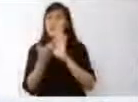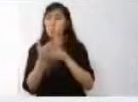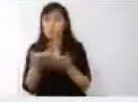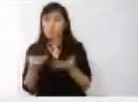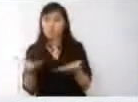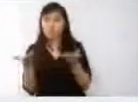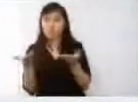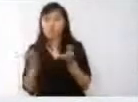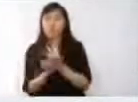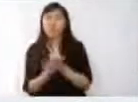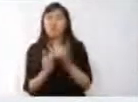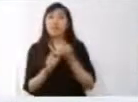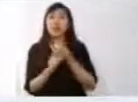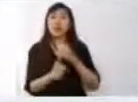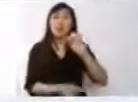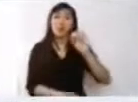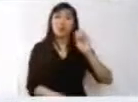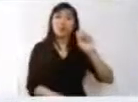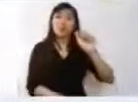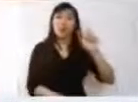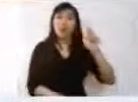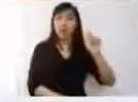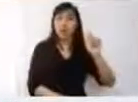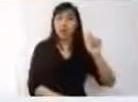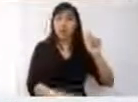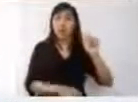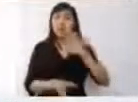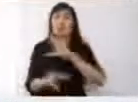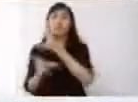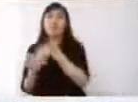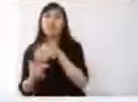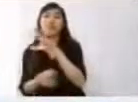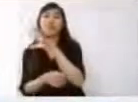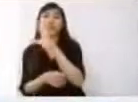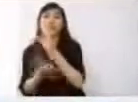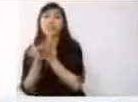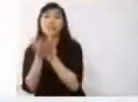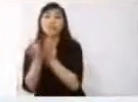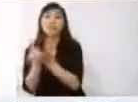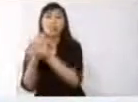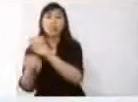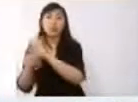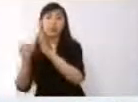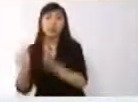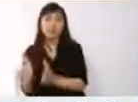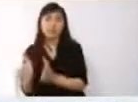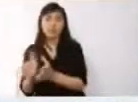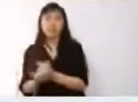Cebu Pacific, and even Japanese airlines like JAL and ANA.